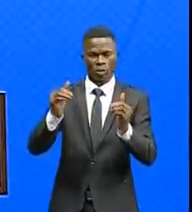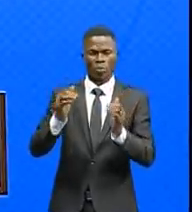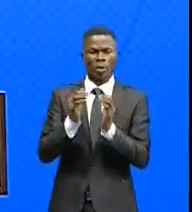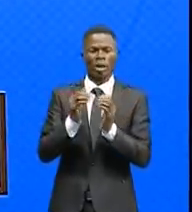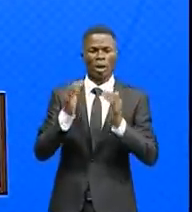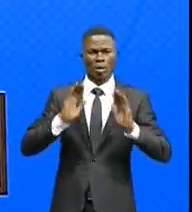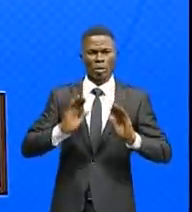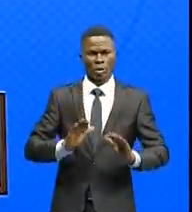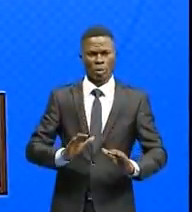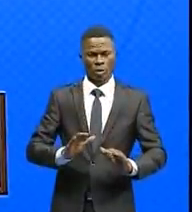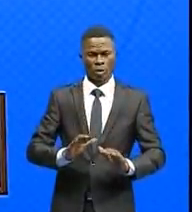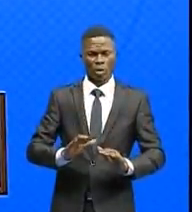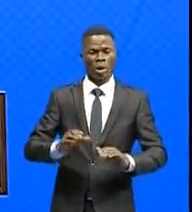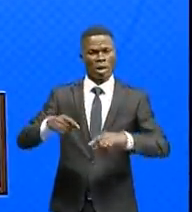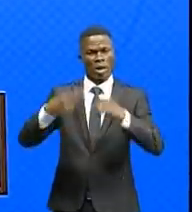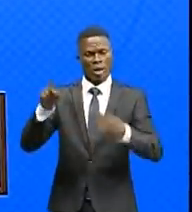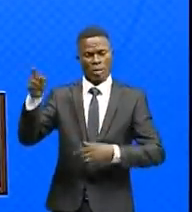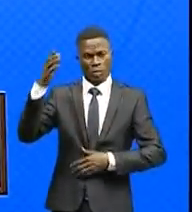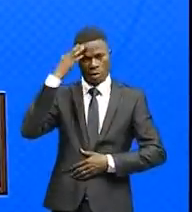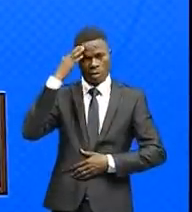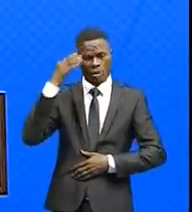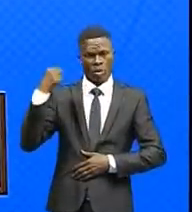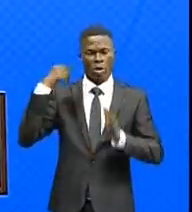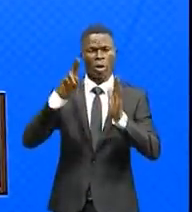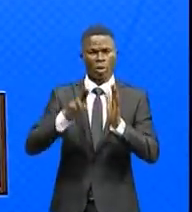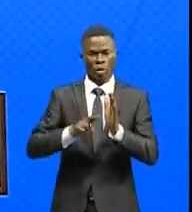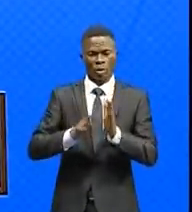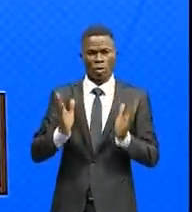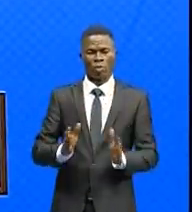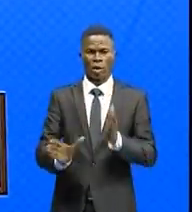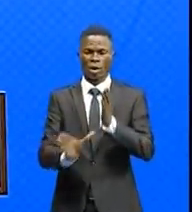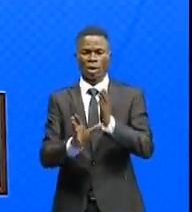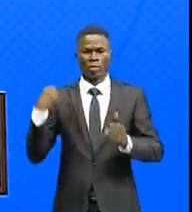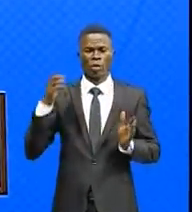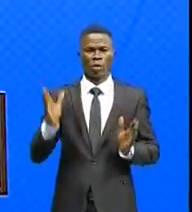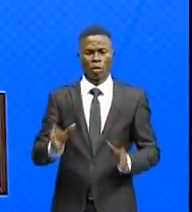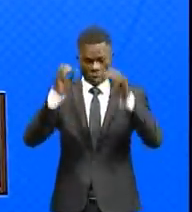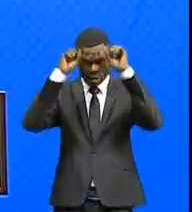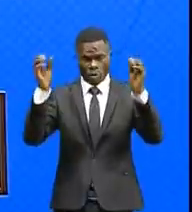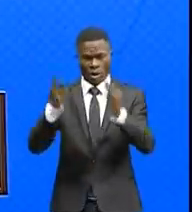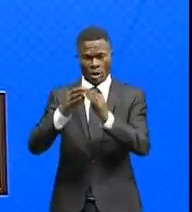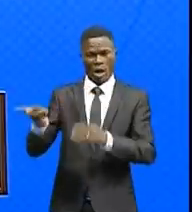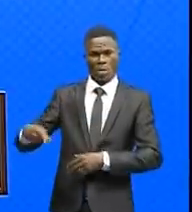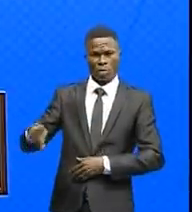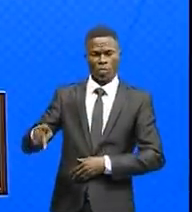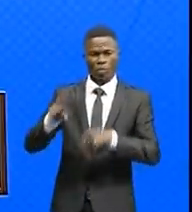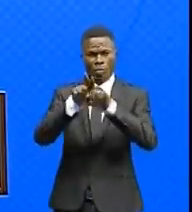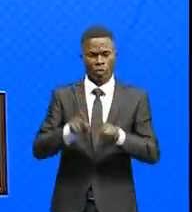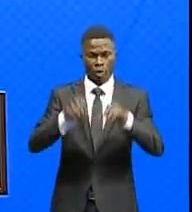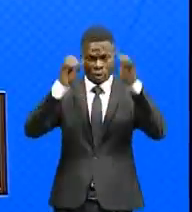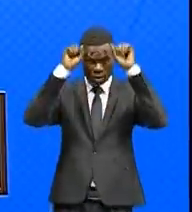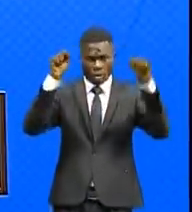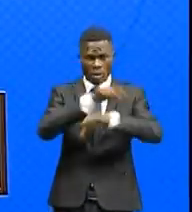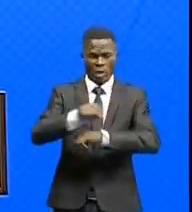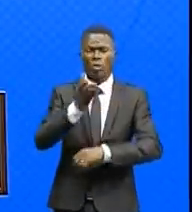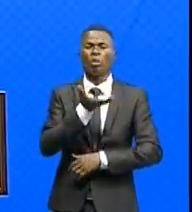tranquillité, les antagonistes, à savoir les gouverneurs et les vice-gouverneurs, le président de l'Assemblée provinciale ainsi que le président du